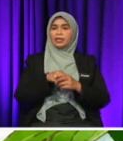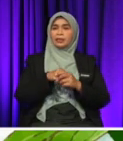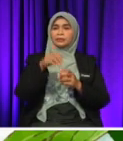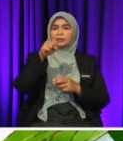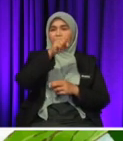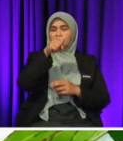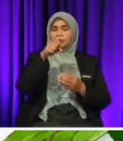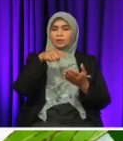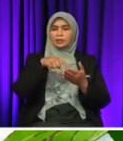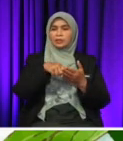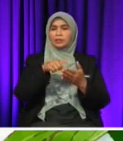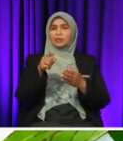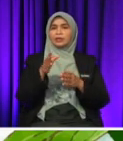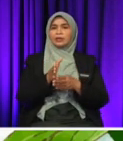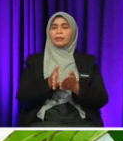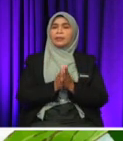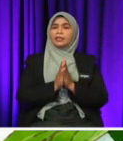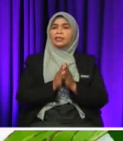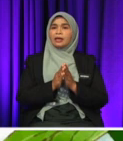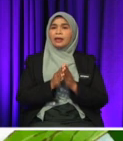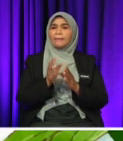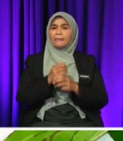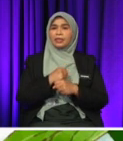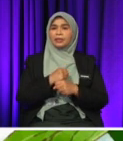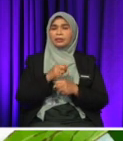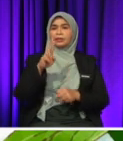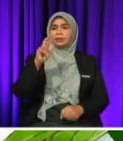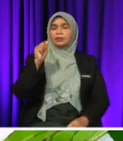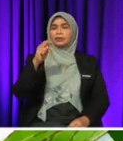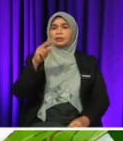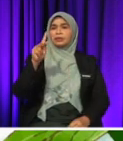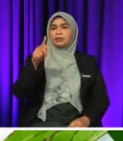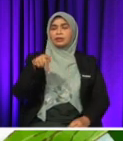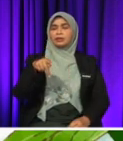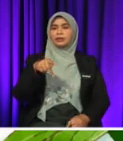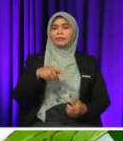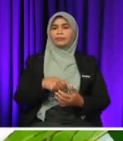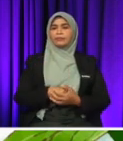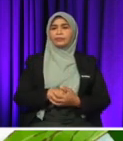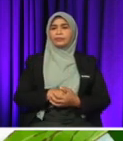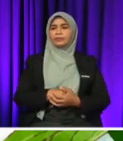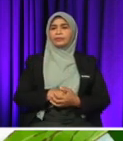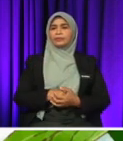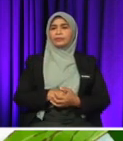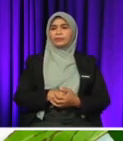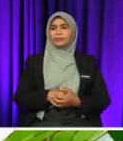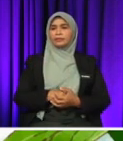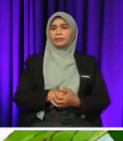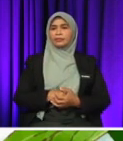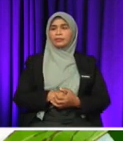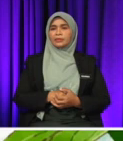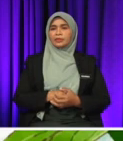ini dia minta bentuk rangka jadi murid-murid kena bahas sesuatu dia minta bentuk rangka diminta patah perkataan